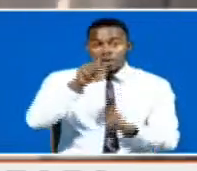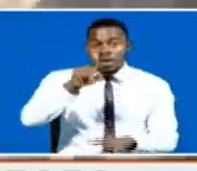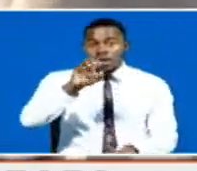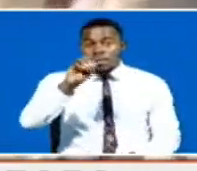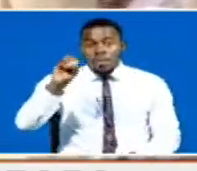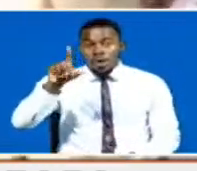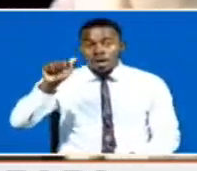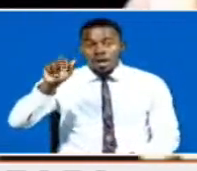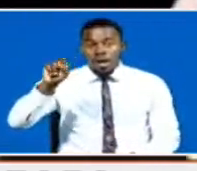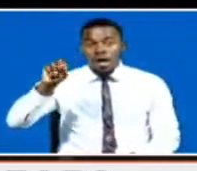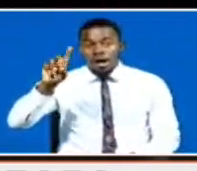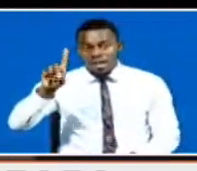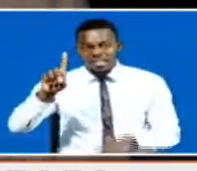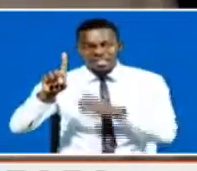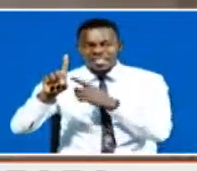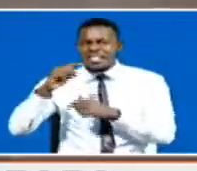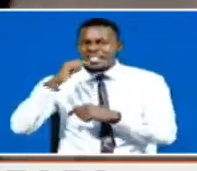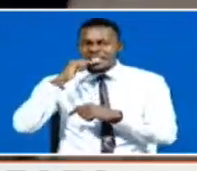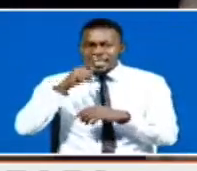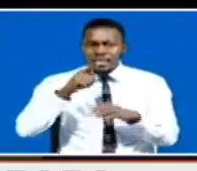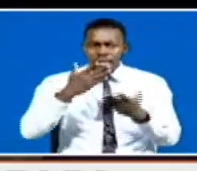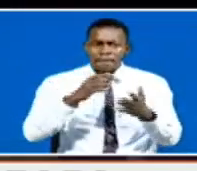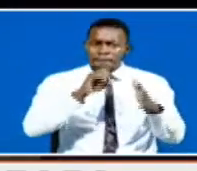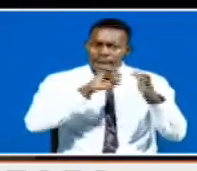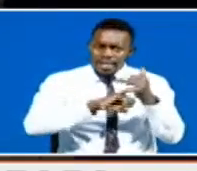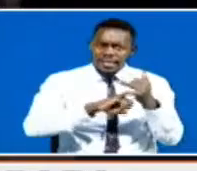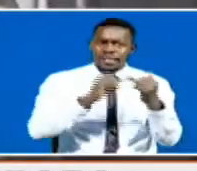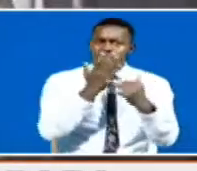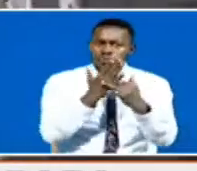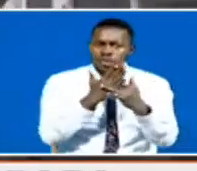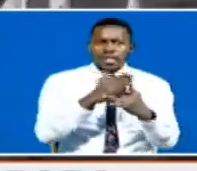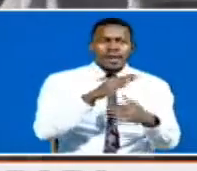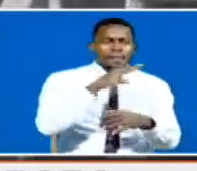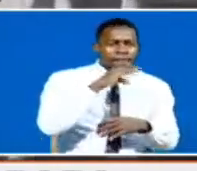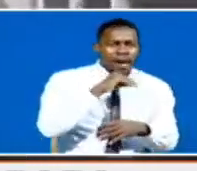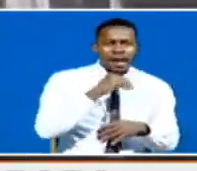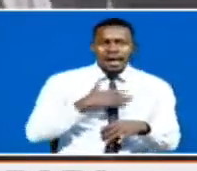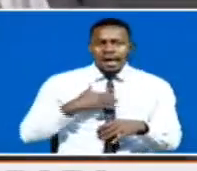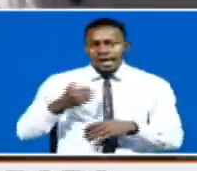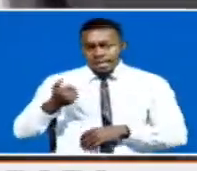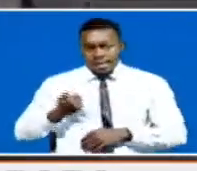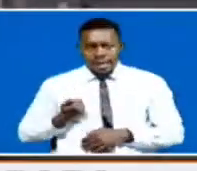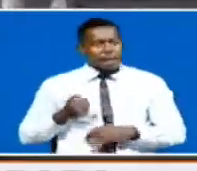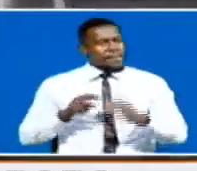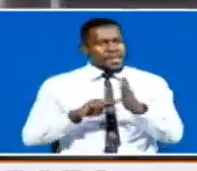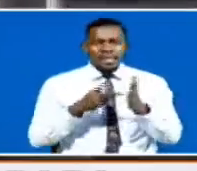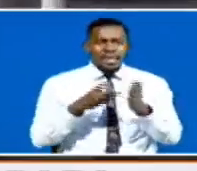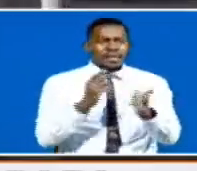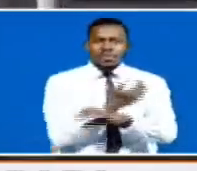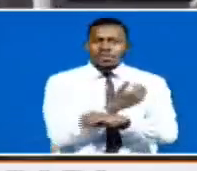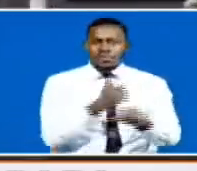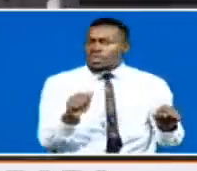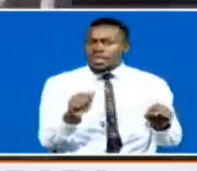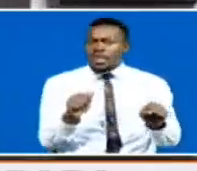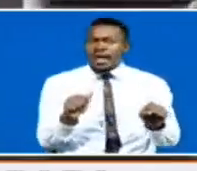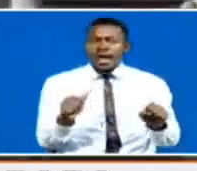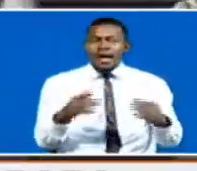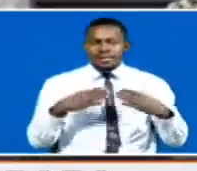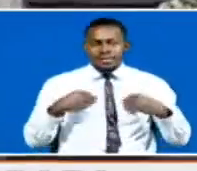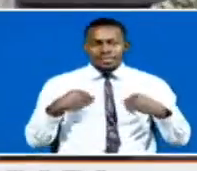kwamba ndoa ni kati ya mwanamume na mwanamke na hivyo basi hawatabariki wapenzi wa jinsia moja.